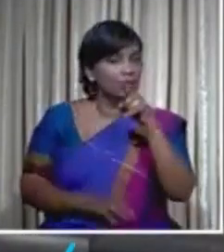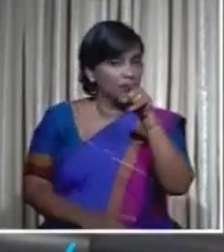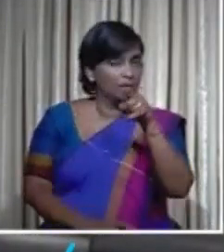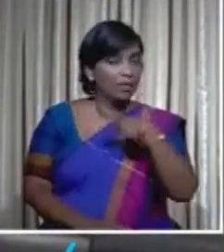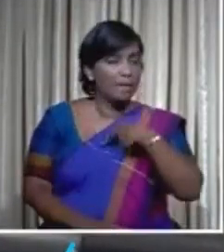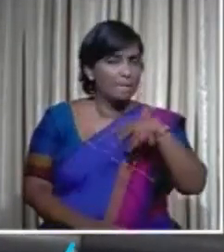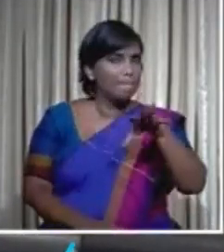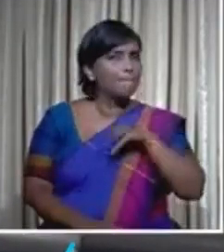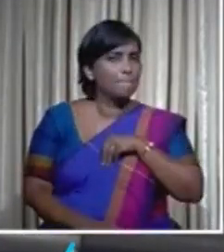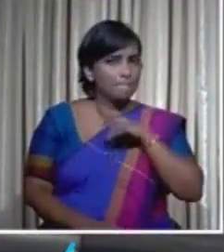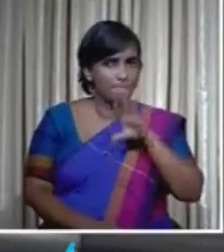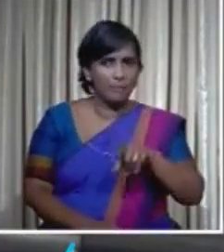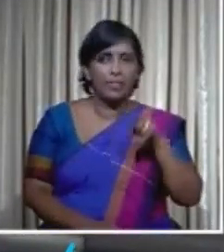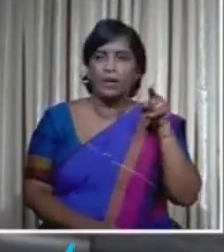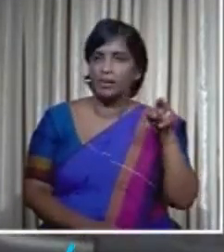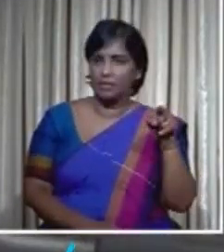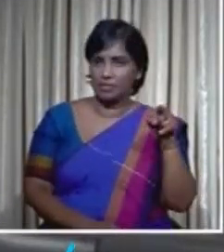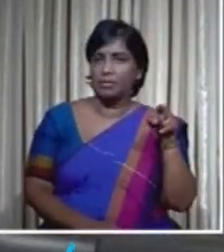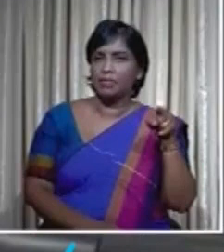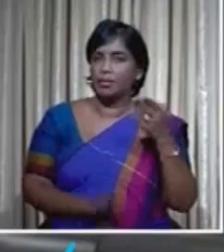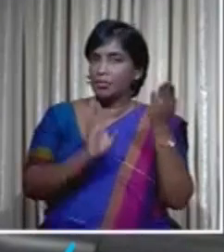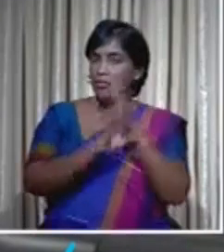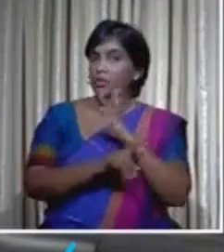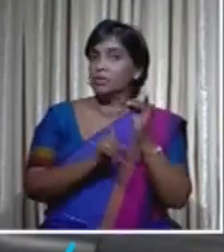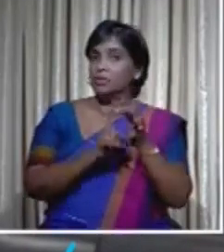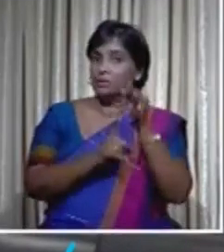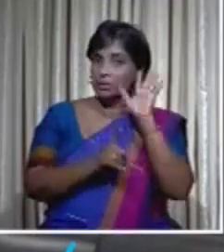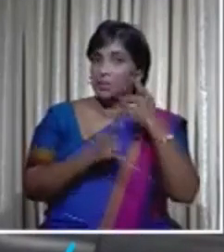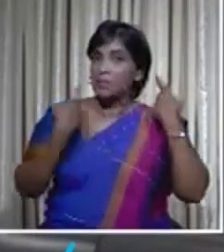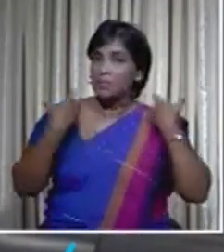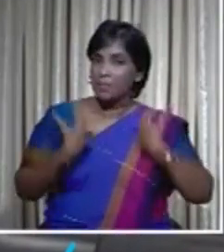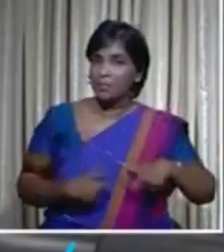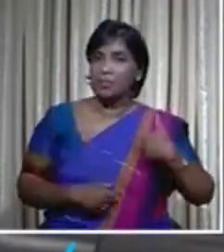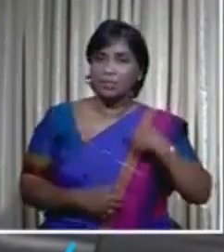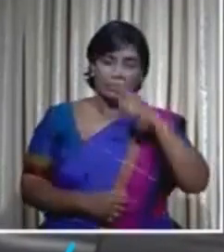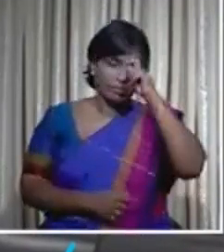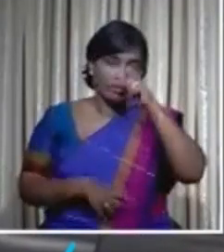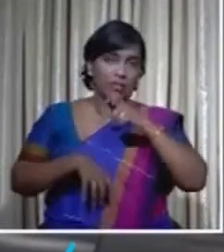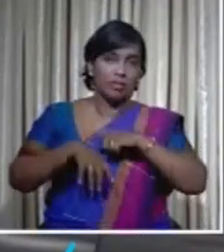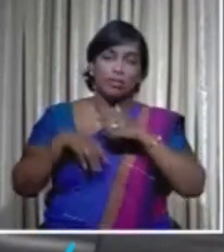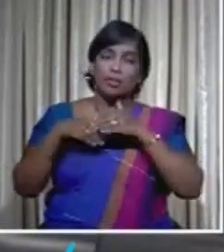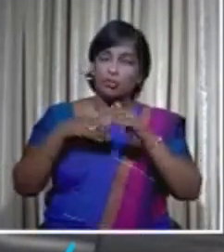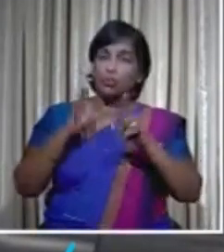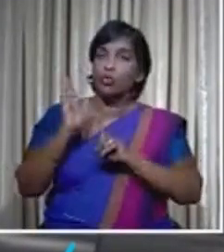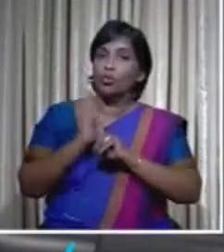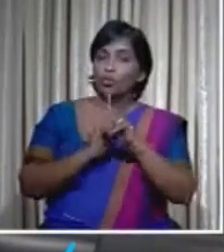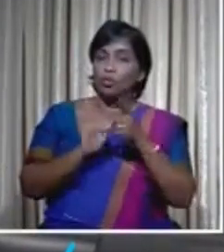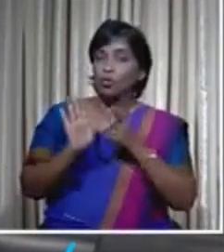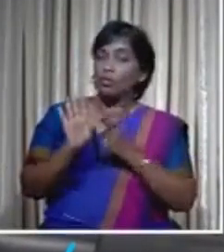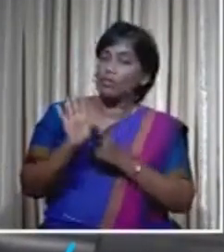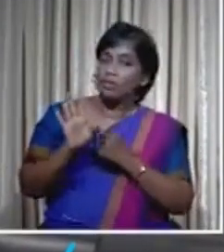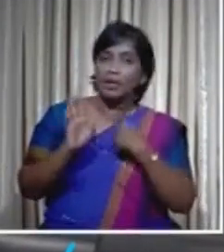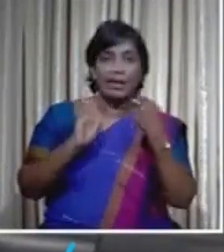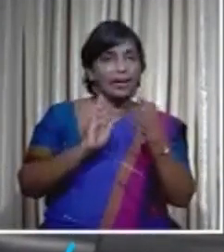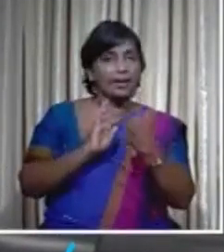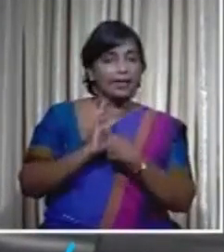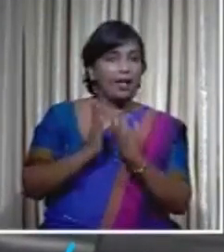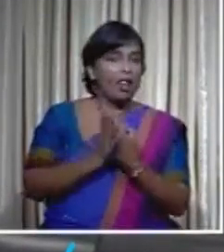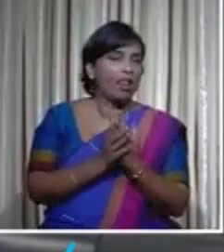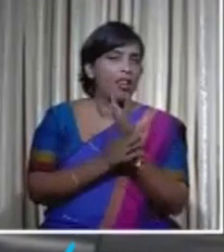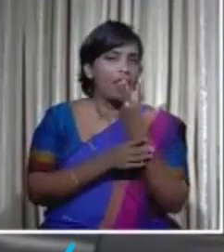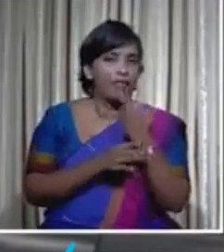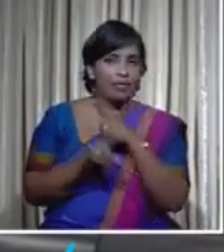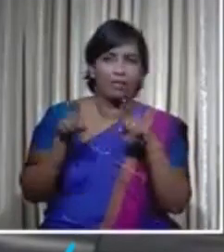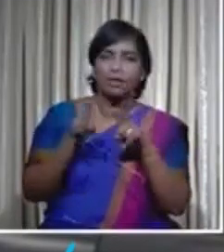முன்னாள் ஜனாதிபதி மஹிந்த ராஜபக்ச அவருடைய காலத்துல வடக்கின் வசந்தம் கிழக்கின் உதயம் என்று சொல்லி எங்களுடைய இந்திய